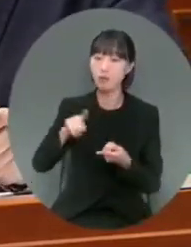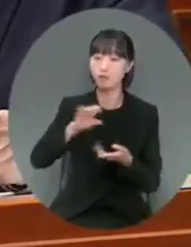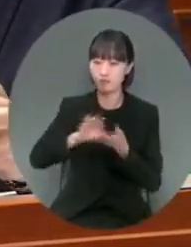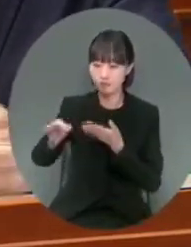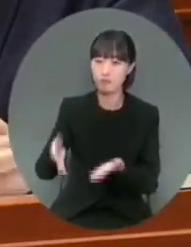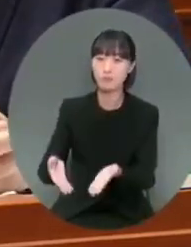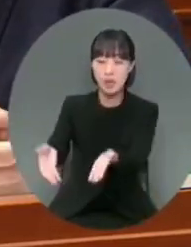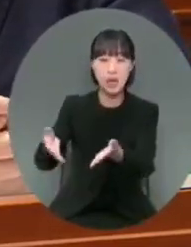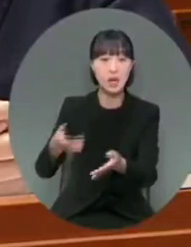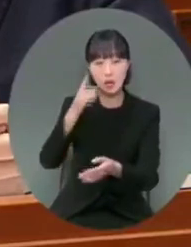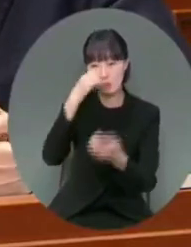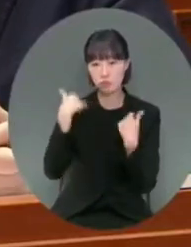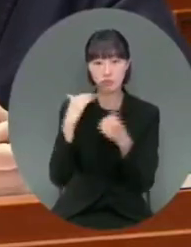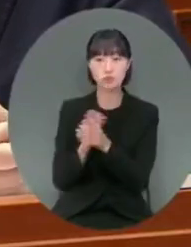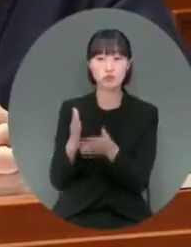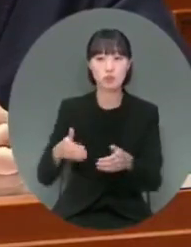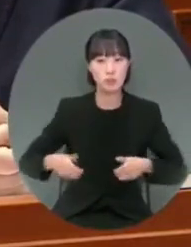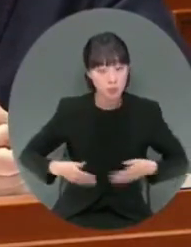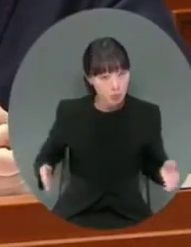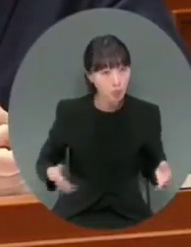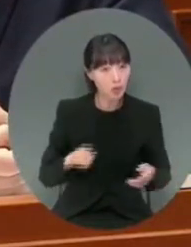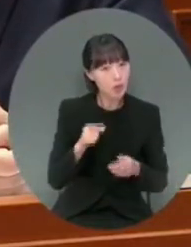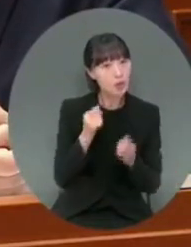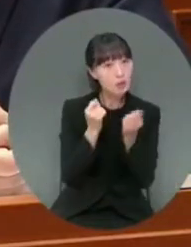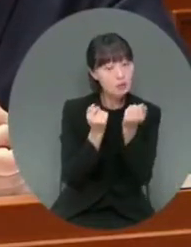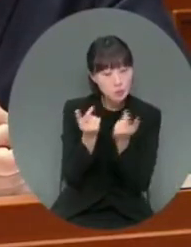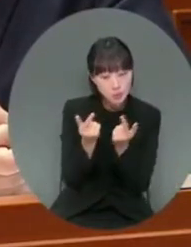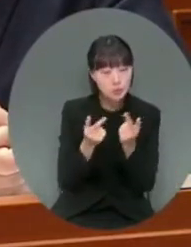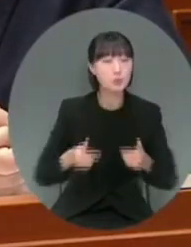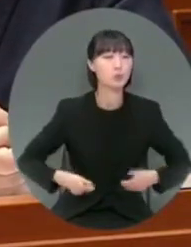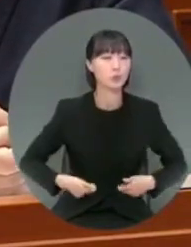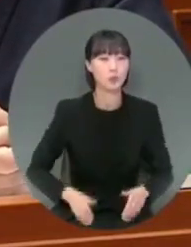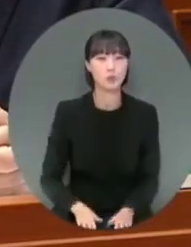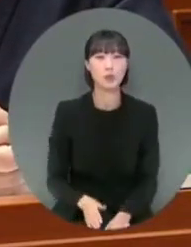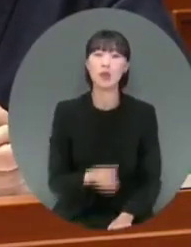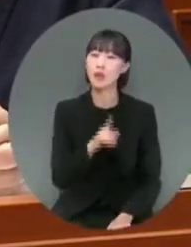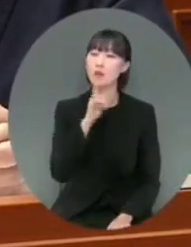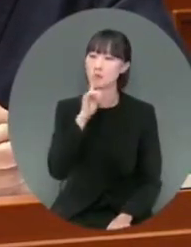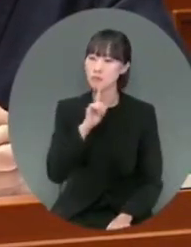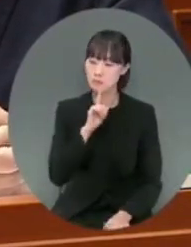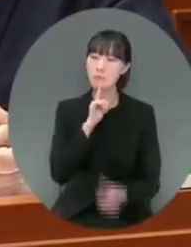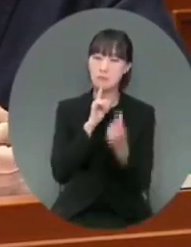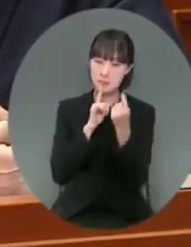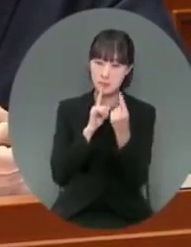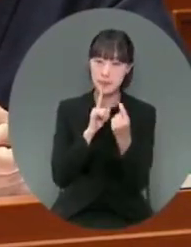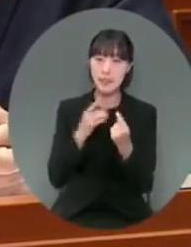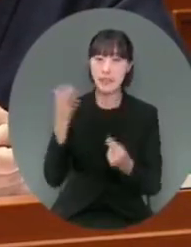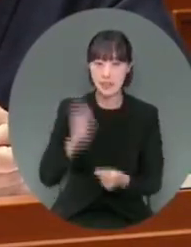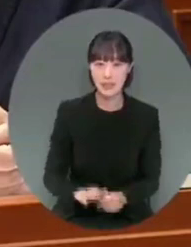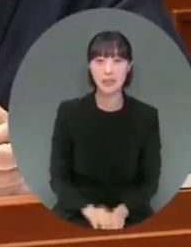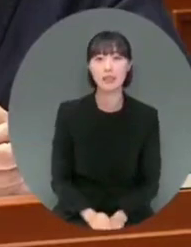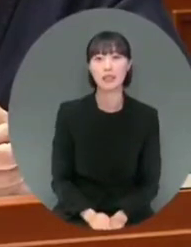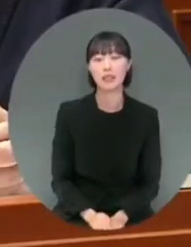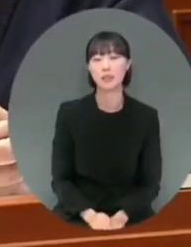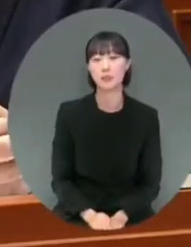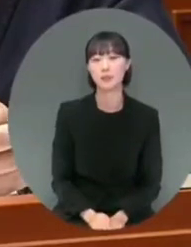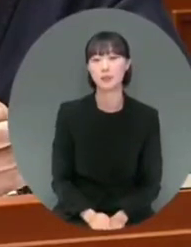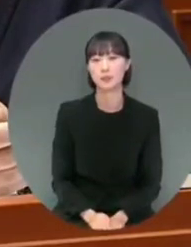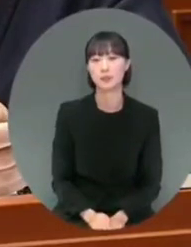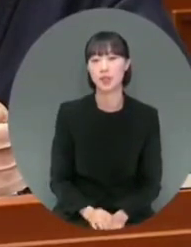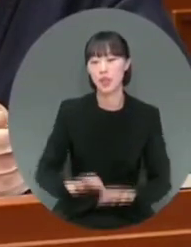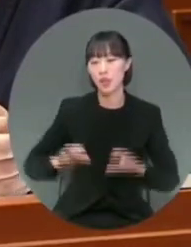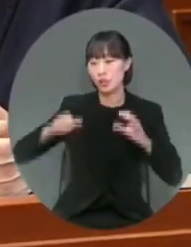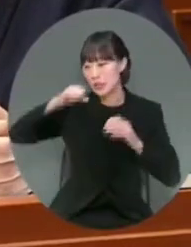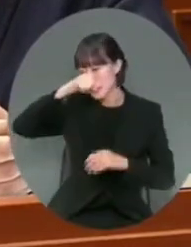게 맞지 않아요? 예, 그 말씀도 맞습니다만 이제 국가 재정을 한 푼이라도 효율적이고